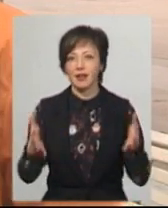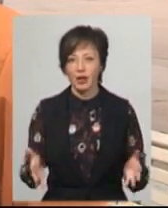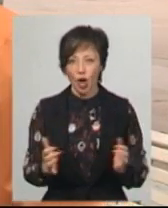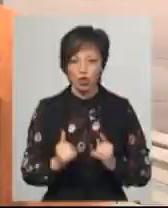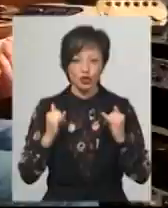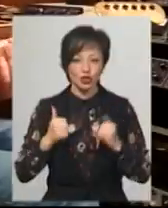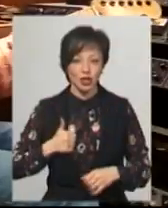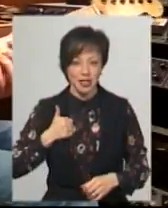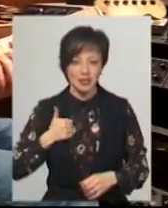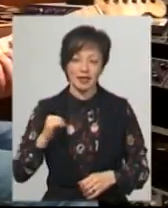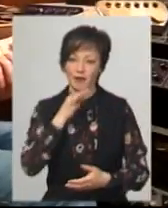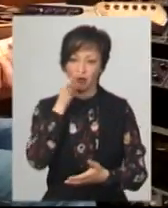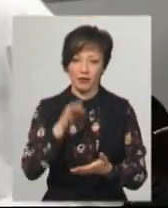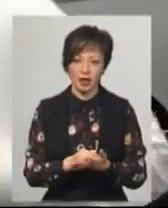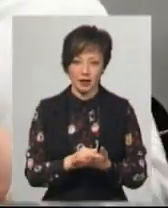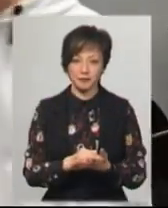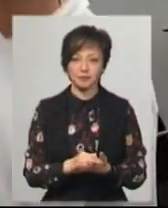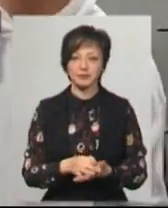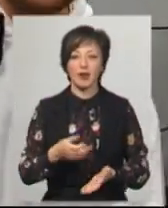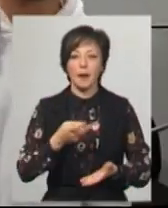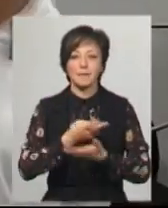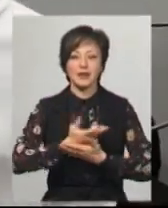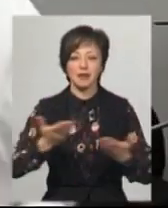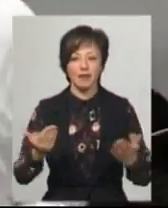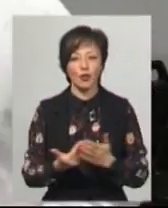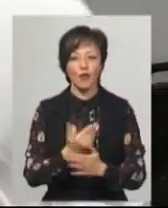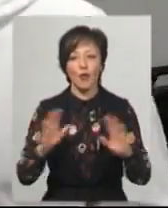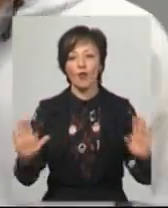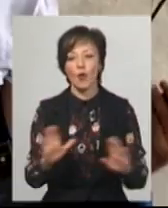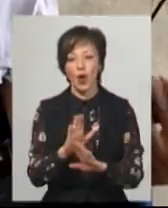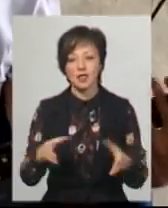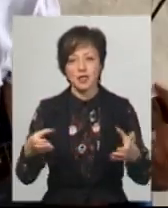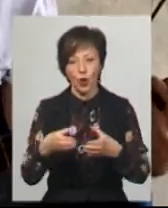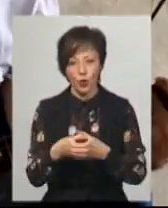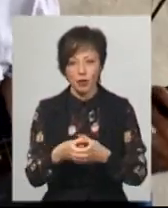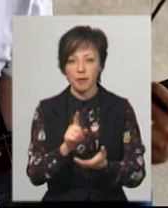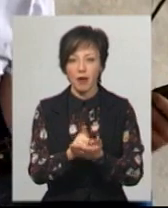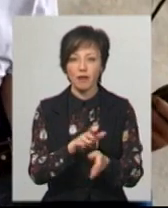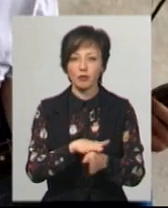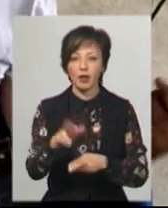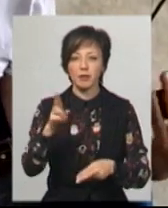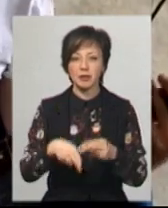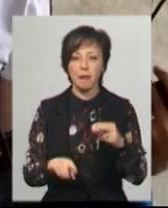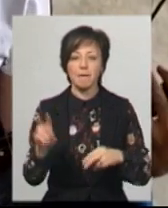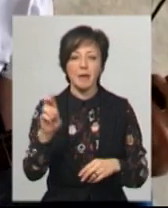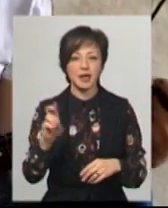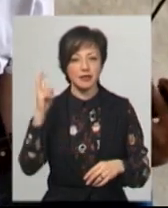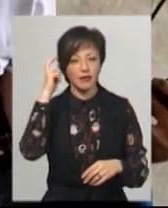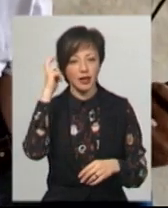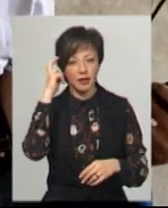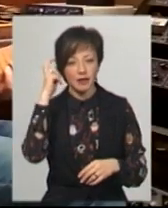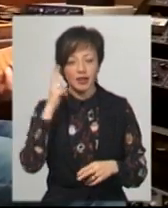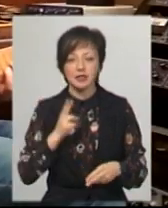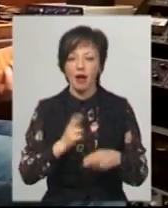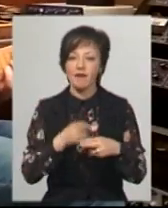і відповідальність. Представлення Сергія Строяна як нового вокаліста гурту «Тартак» мало відбутися наприкінці березня у Києві.